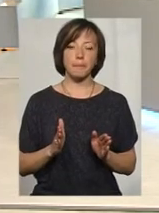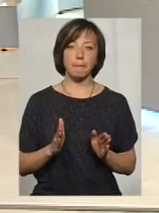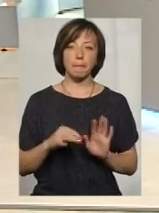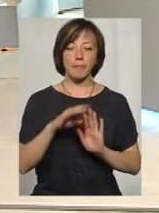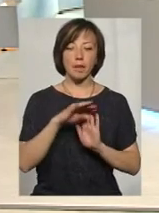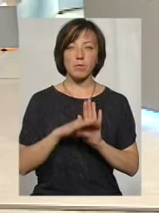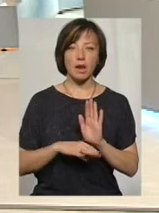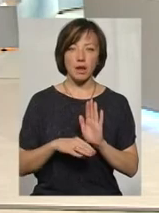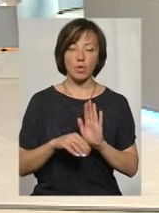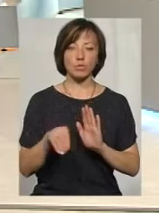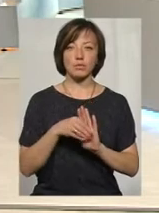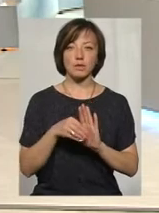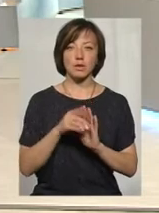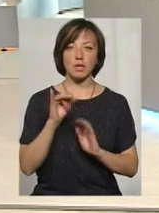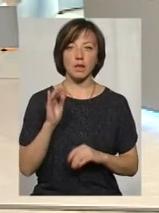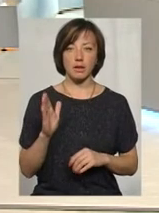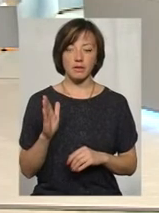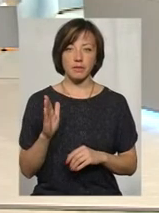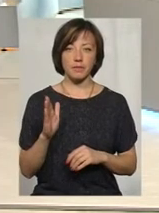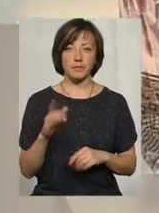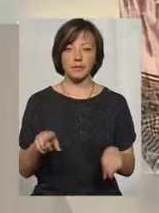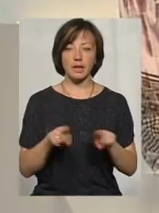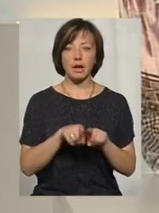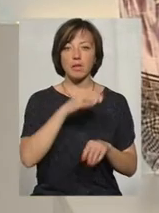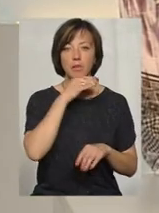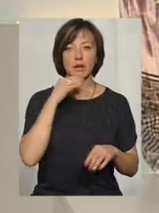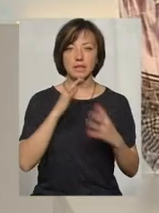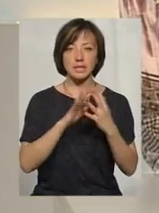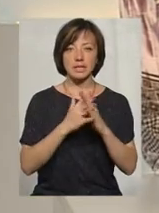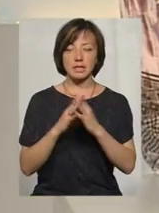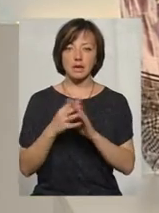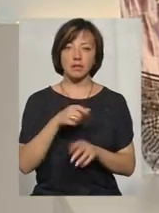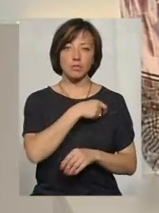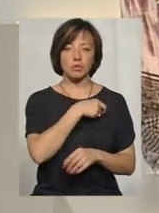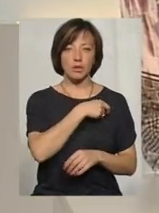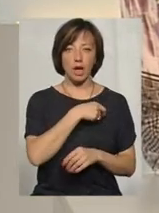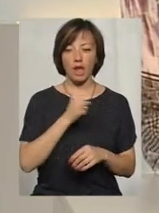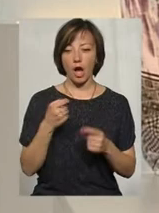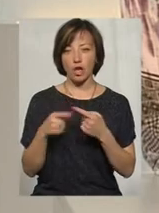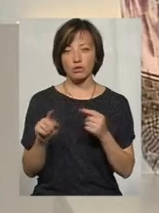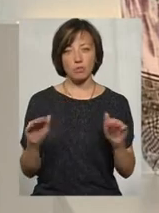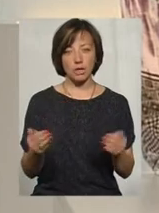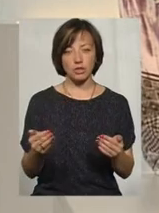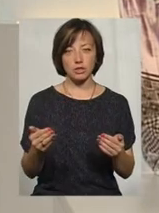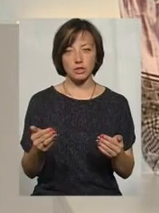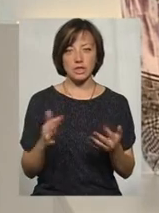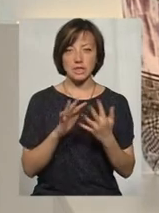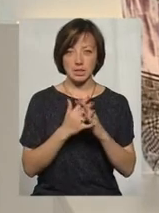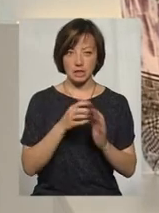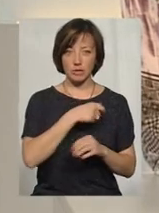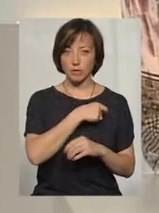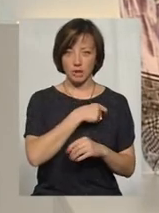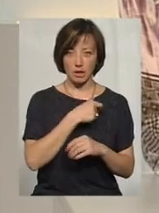переліку корупціонерів так багато сільських депутатів, а інших менше? Сільські